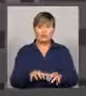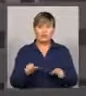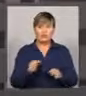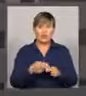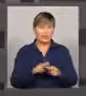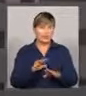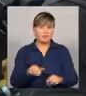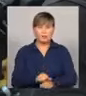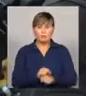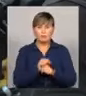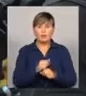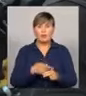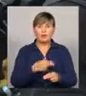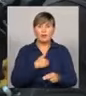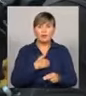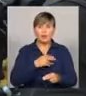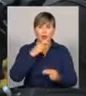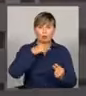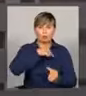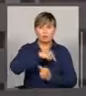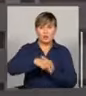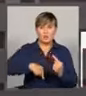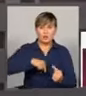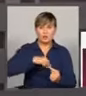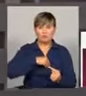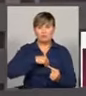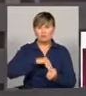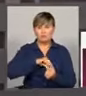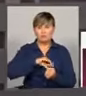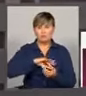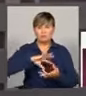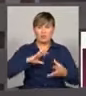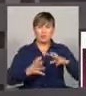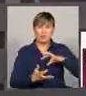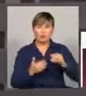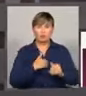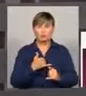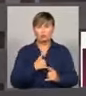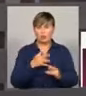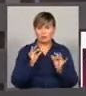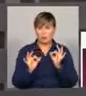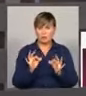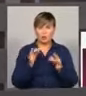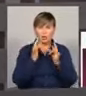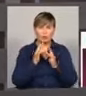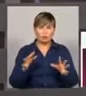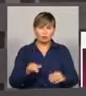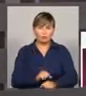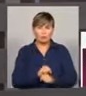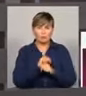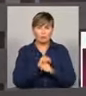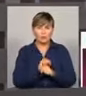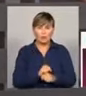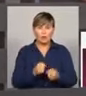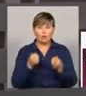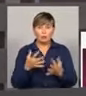митинги, это попытка госпереворота. Не могу сказать, что у нас там мы не доросли. У нас нормальная культура митингов, понимаете?